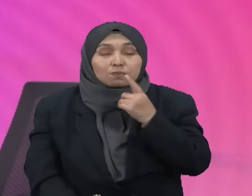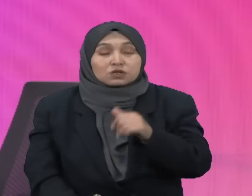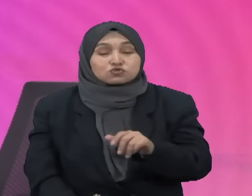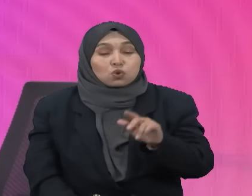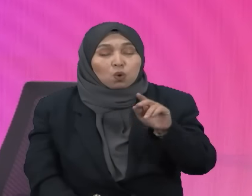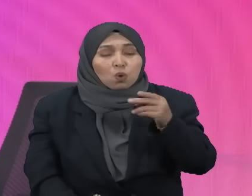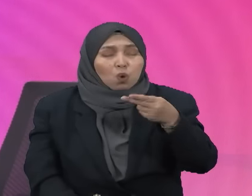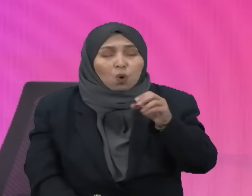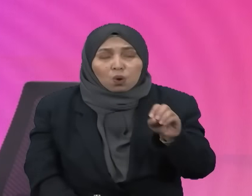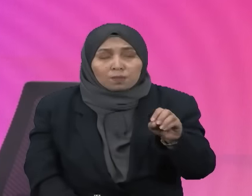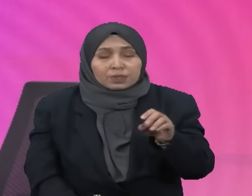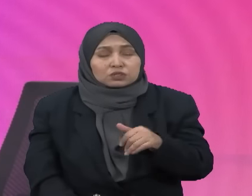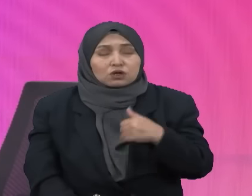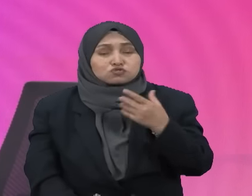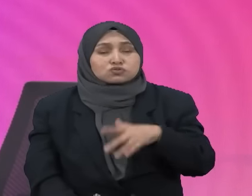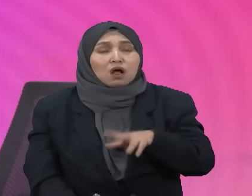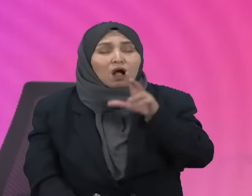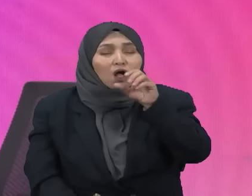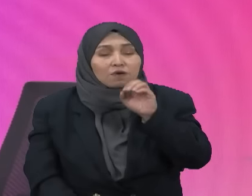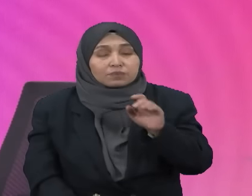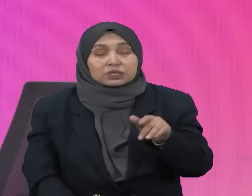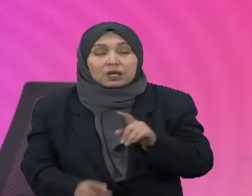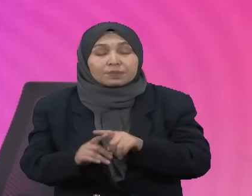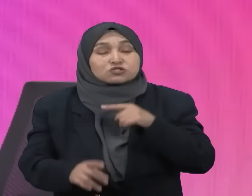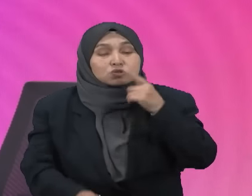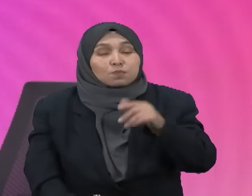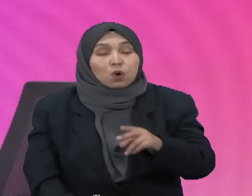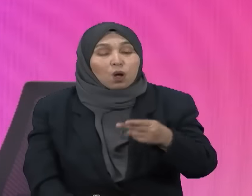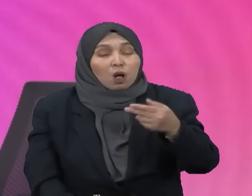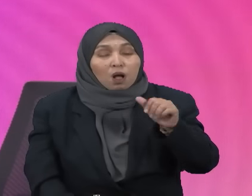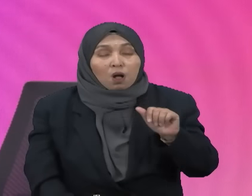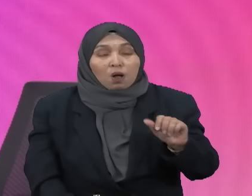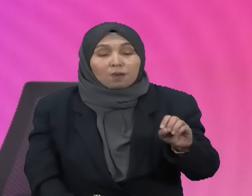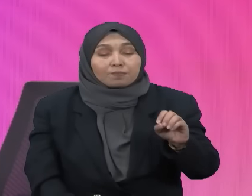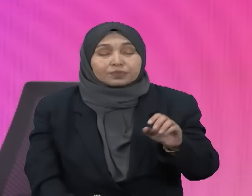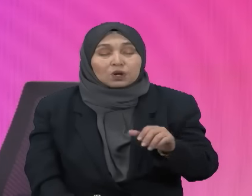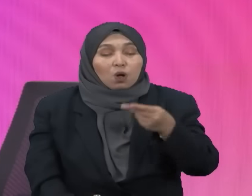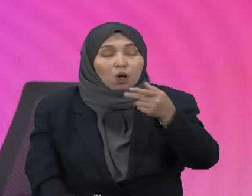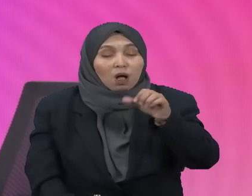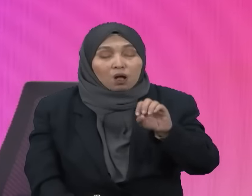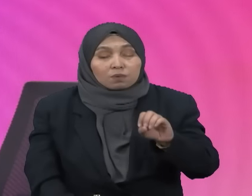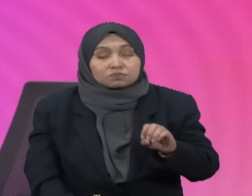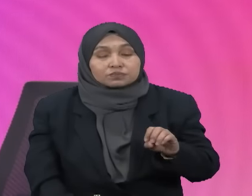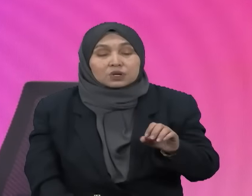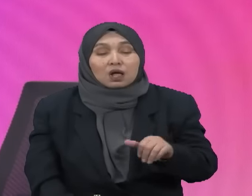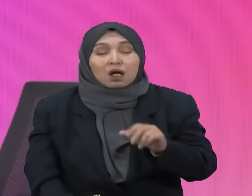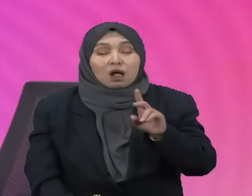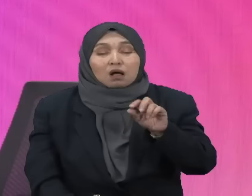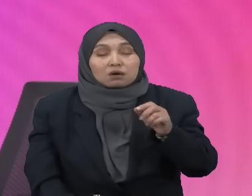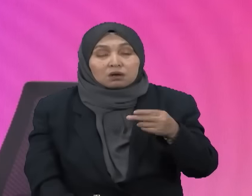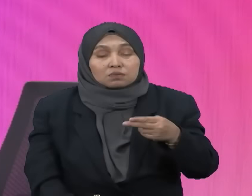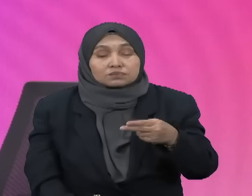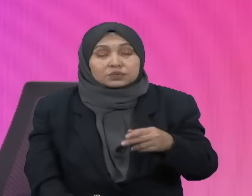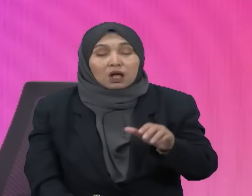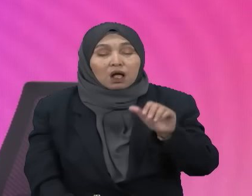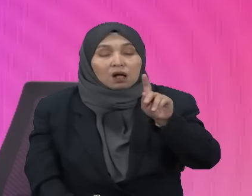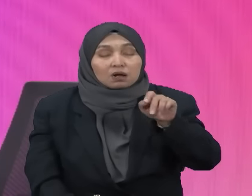ho sampai akh. Tapi kita sebut kha, kha, akh, begitu